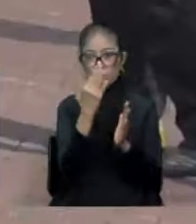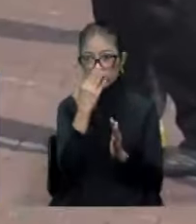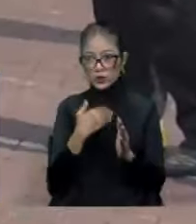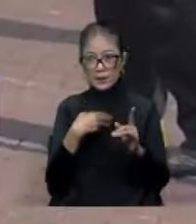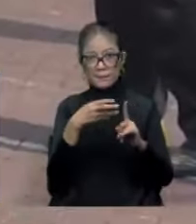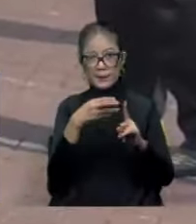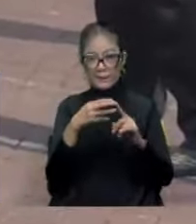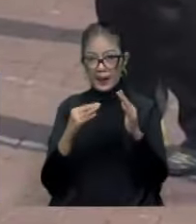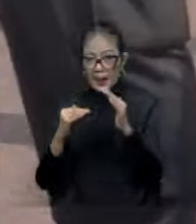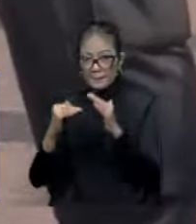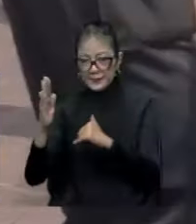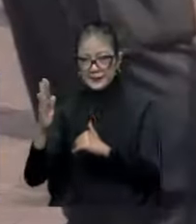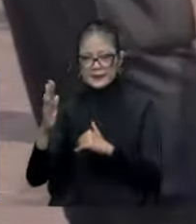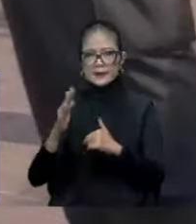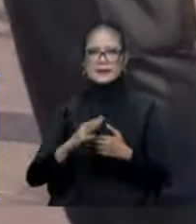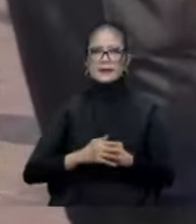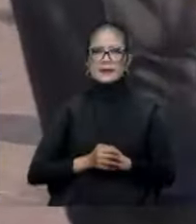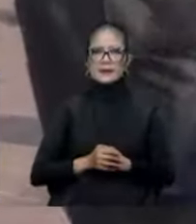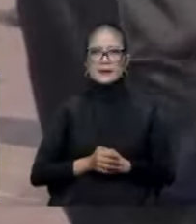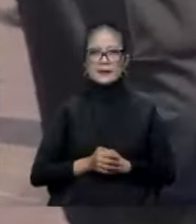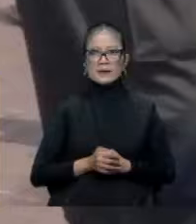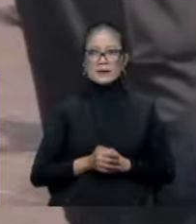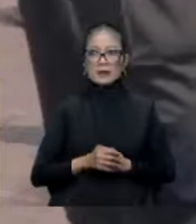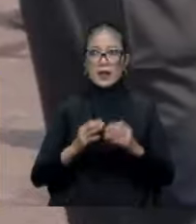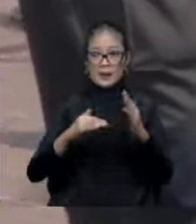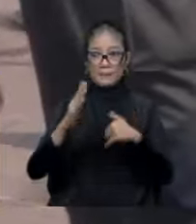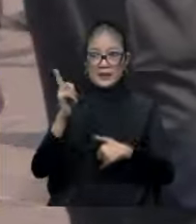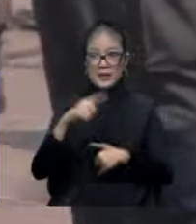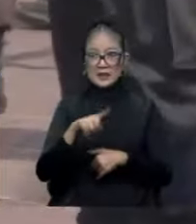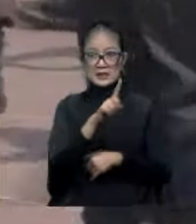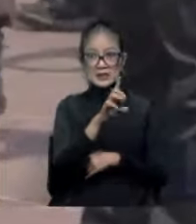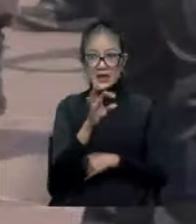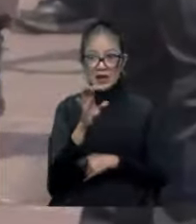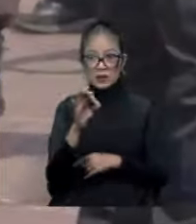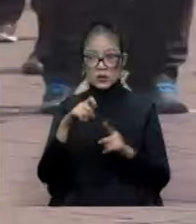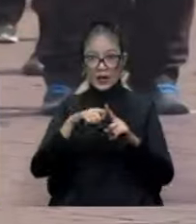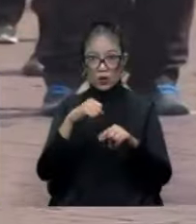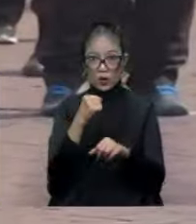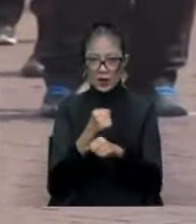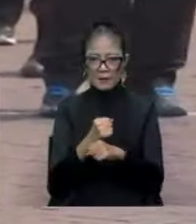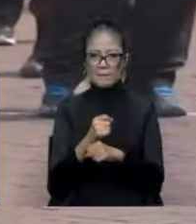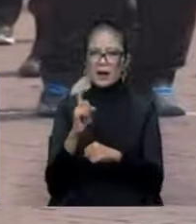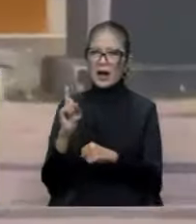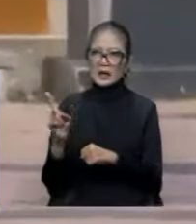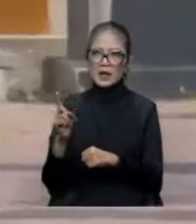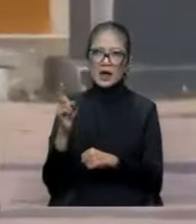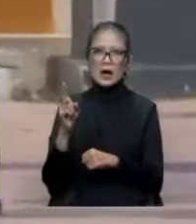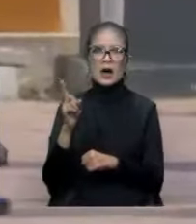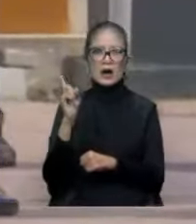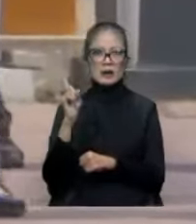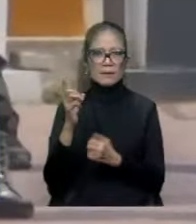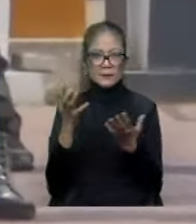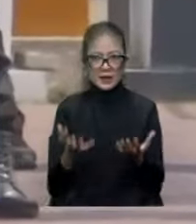berlebih alias obesitas. Mencapai lebih dari 100 kg, bahkan ada yang 140